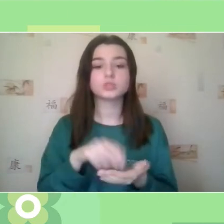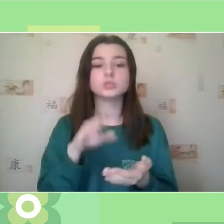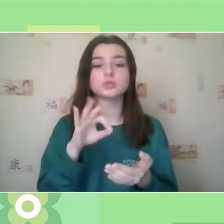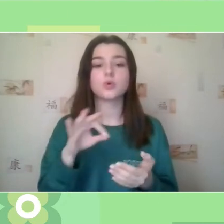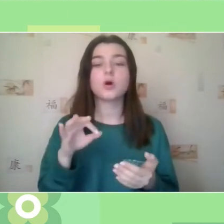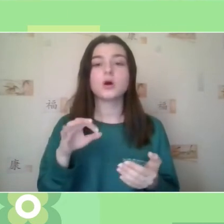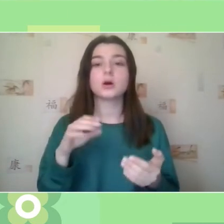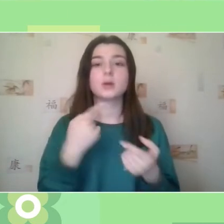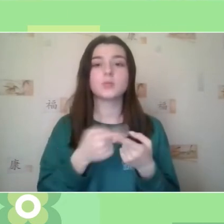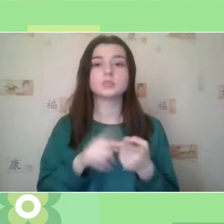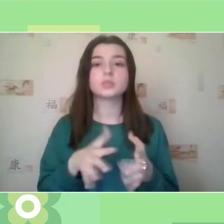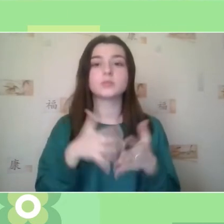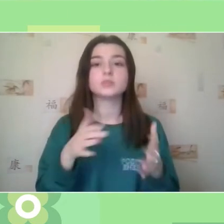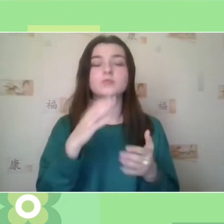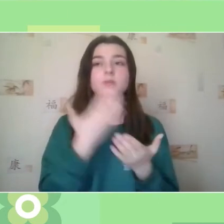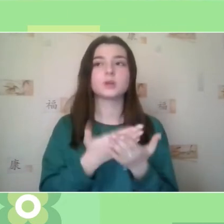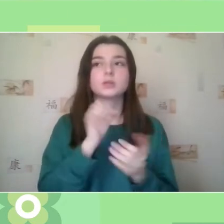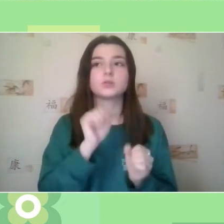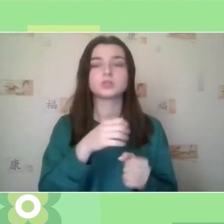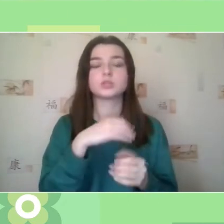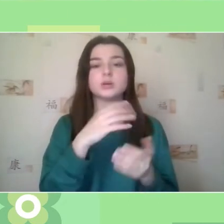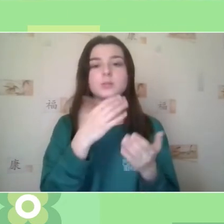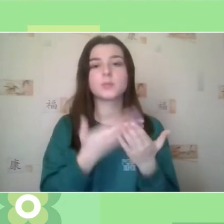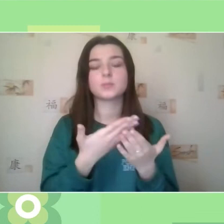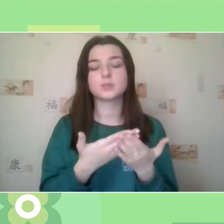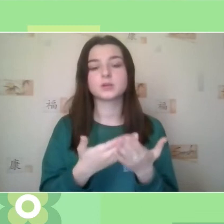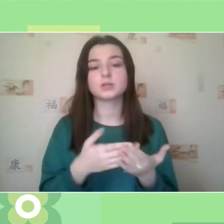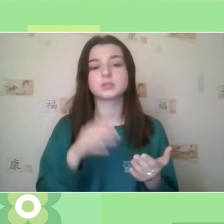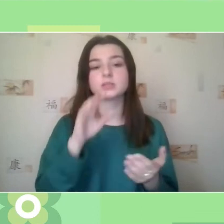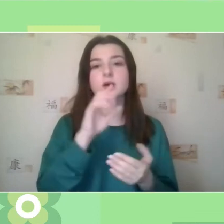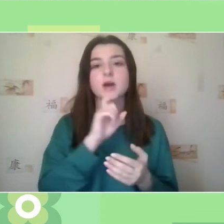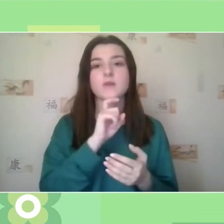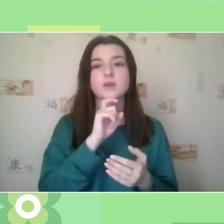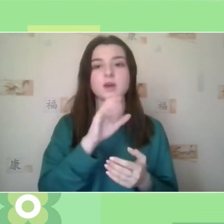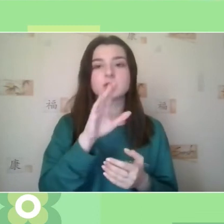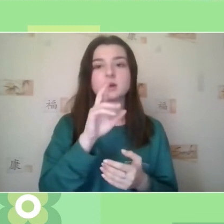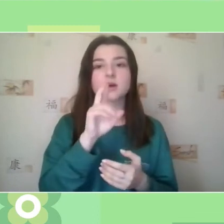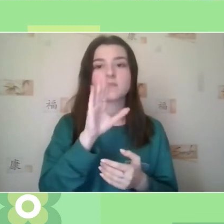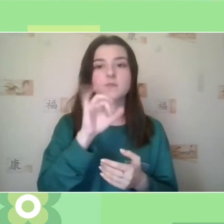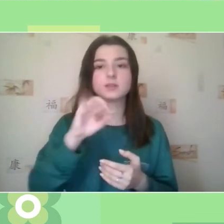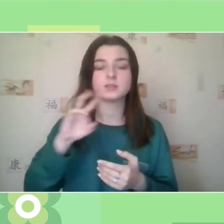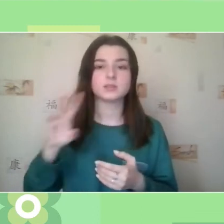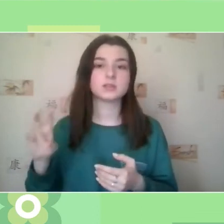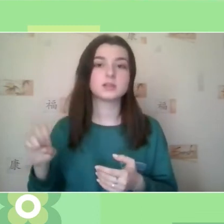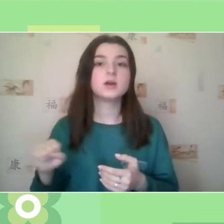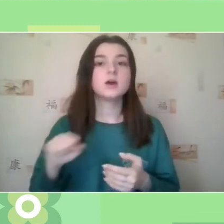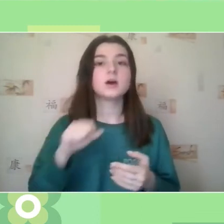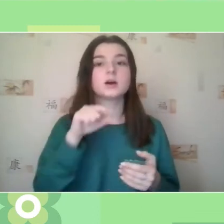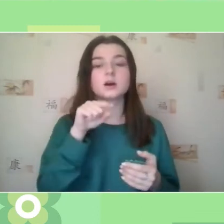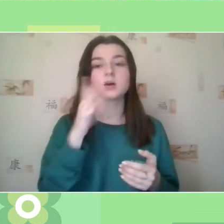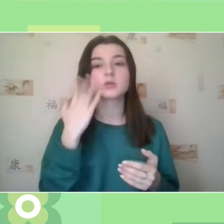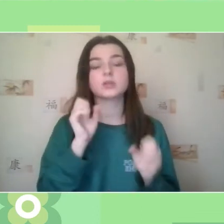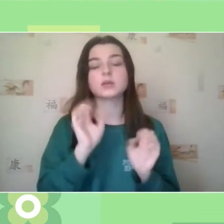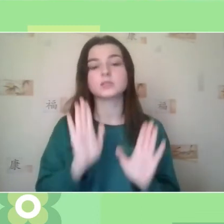це сказати на прикладі кав'ярні «Ваніль», яка є у нас в Кропивницькому, і доведення сторінок, якої я причетна. Як тільки ми пишемо про